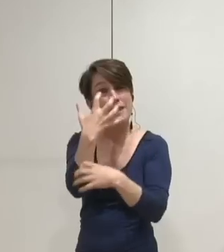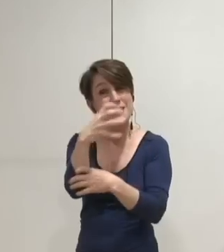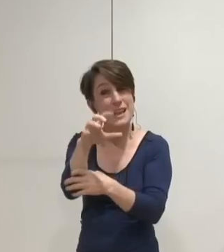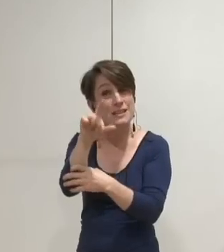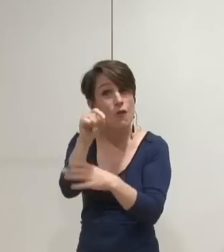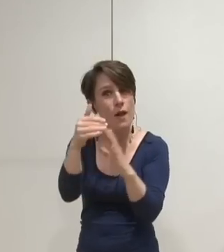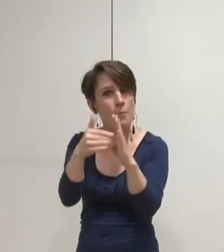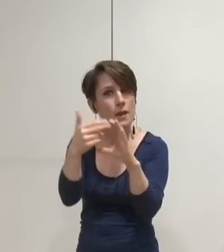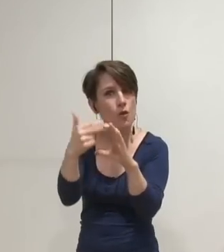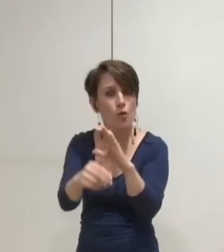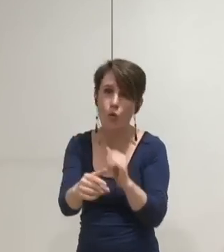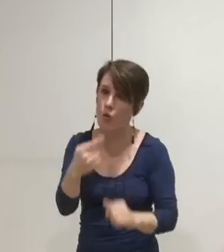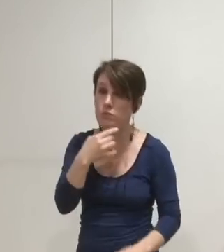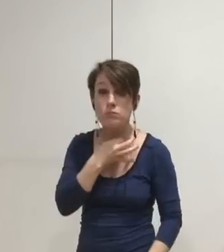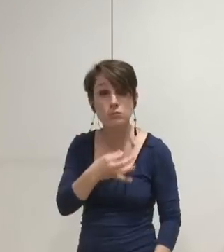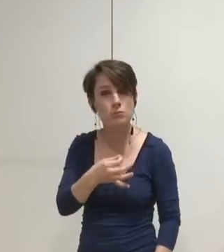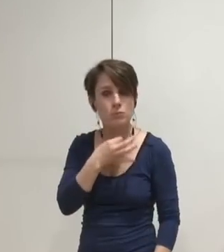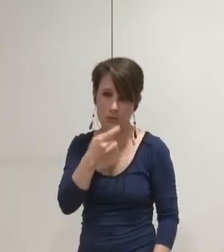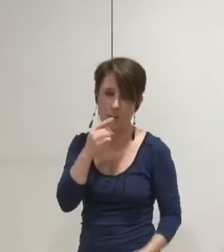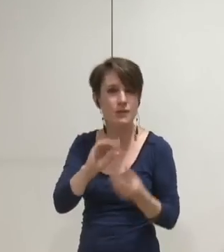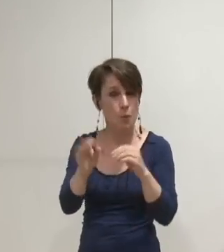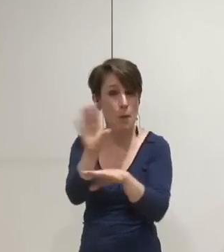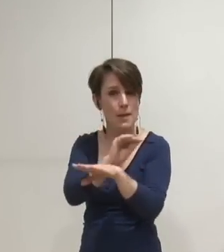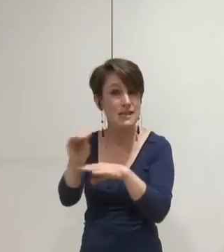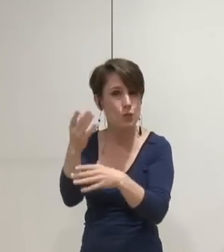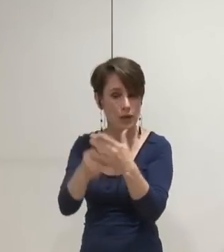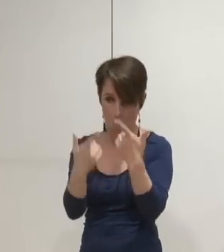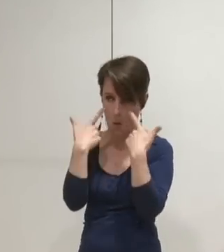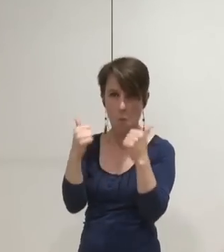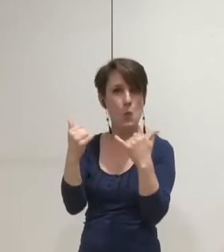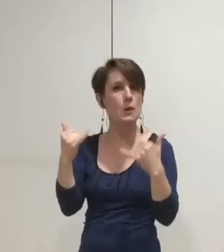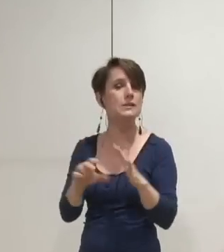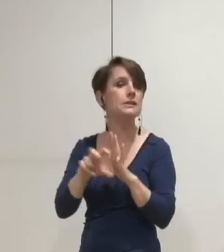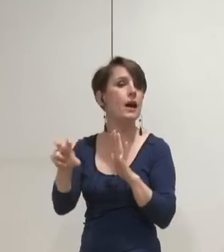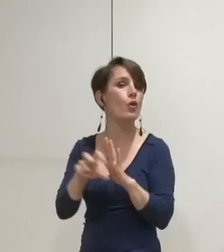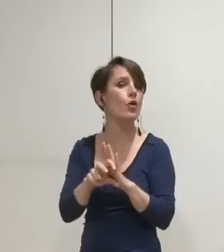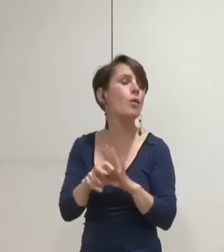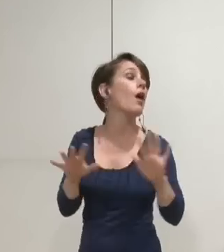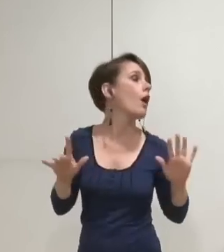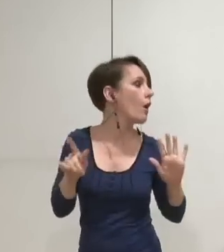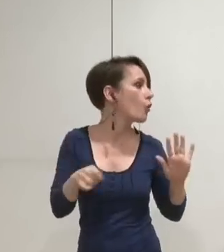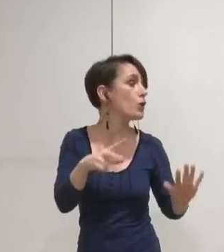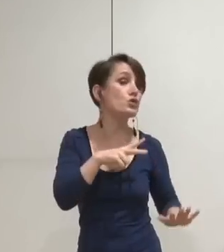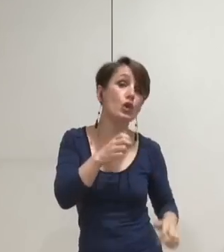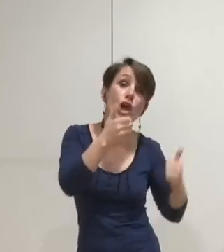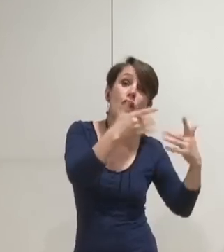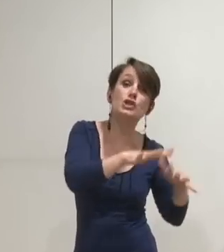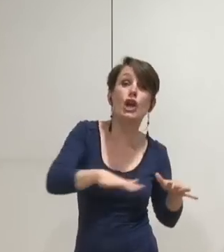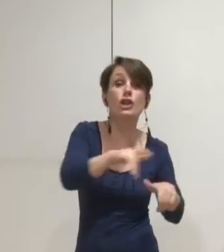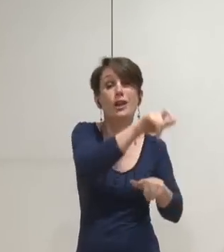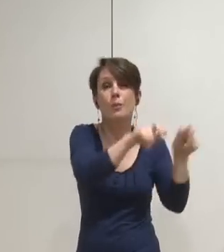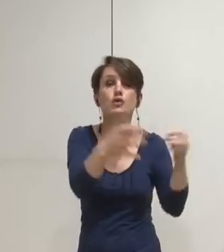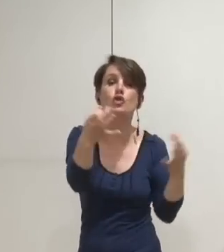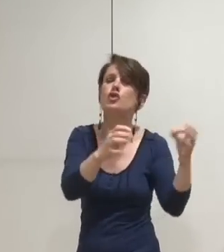l'insécurité reste quand même quelque chose de très prégant à Grenoble même si certains et certaines s'imagineent que ça ce sont